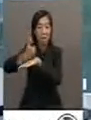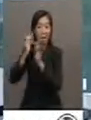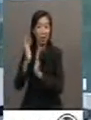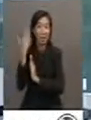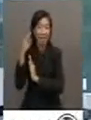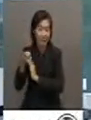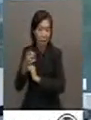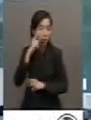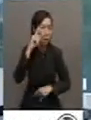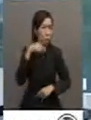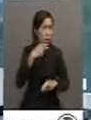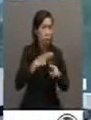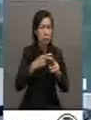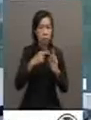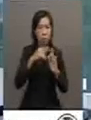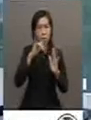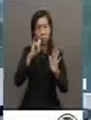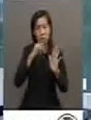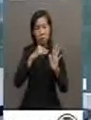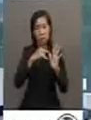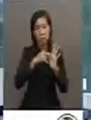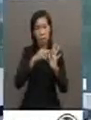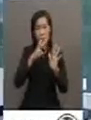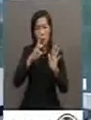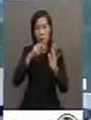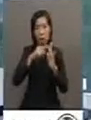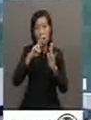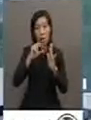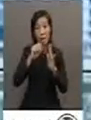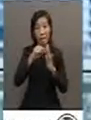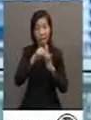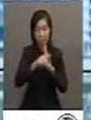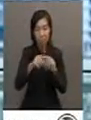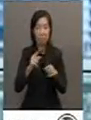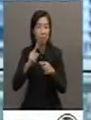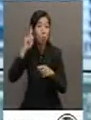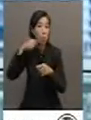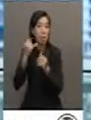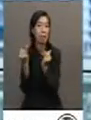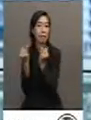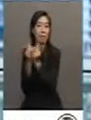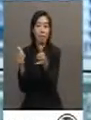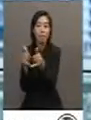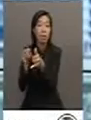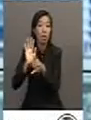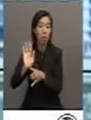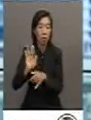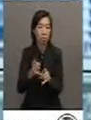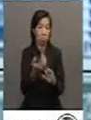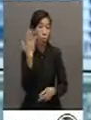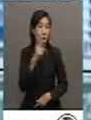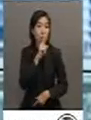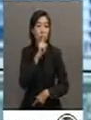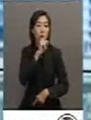านี้มีคดีฟ้องหมิ่นกันเกิดขึ้นค่ะล่าสุดทางพนักงานสอบสวนกองบังคับการปราบปรามการกระทำผิดเกี่ยวกับอาชญากร